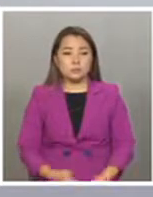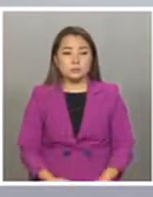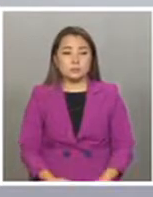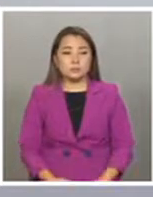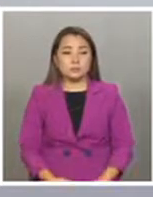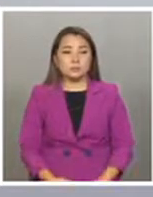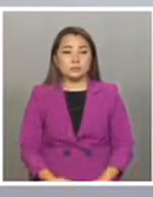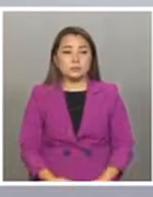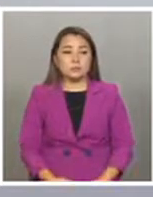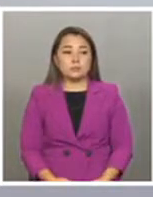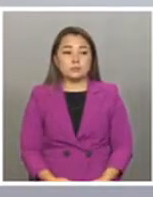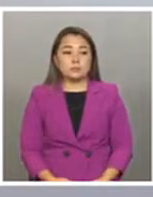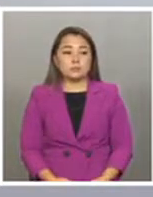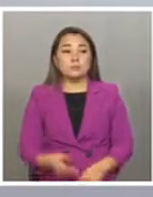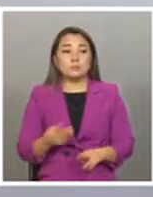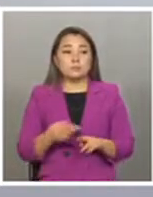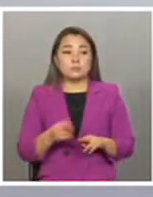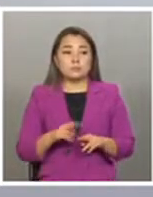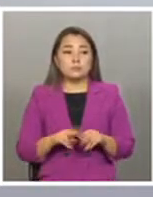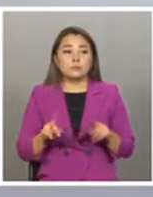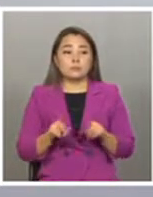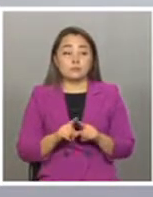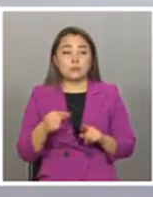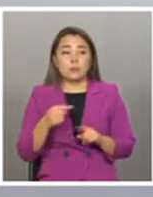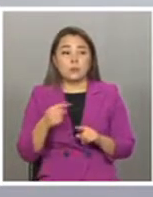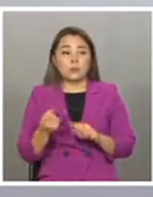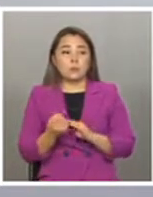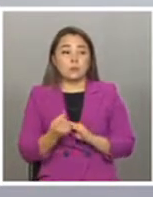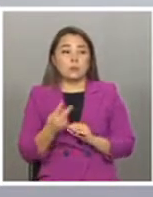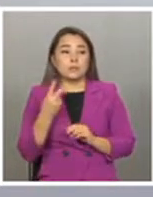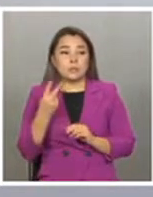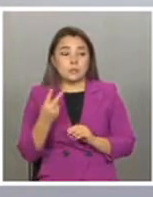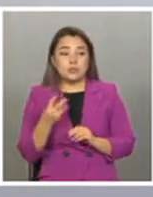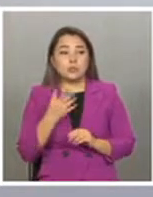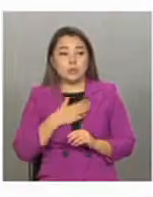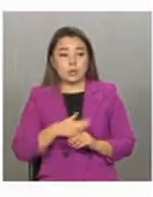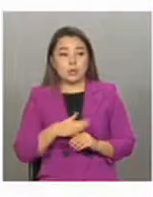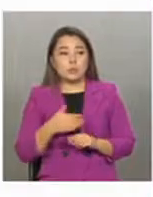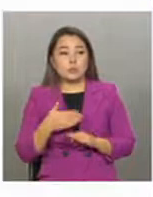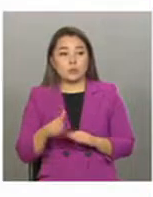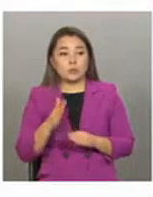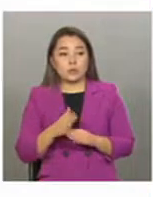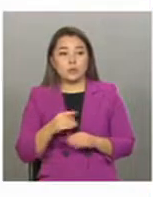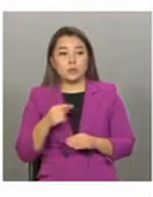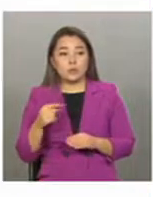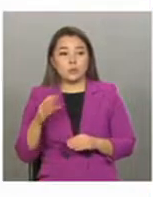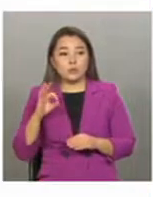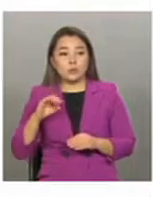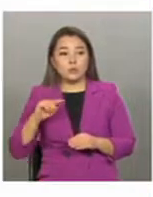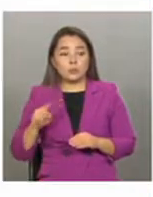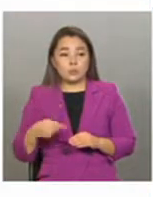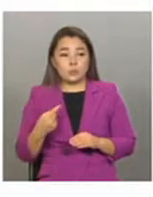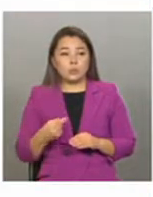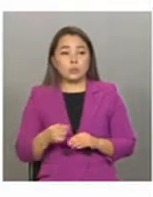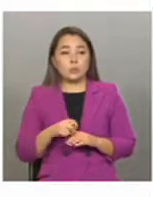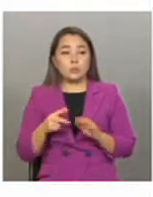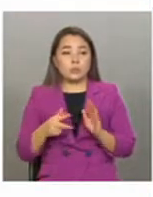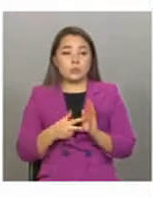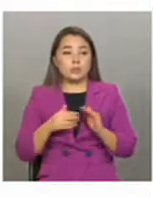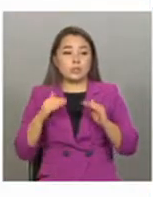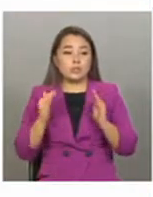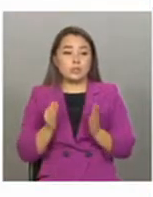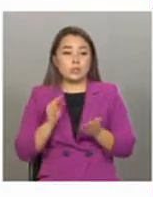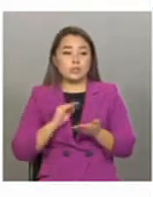жазылады. Сол сияқты минус 11-ден 2 жай бөлшегі де минус 0 бүтін периодында